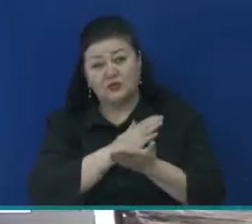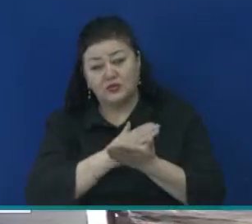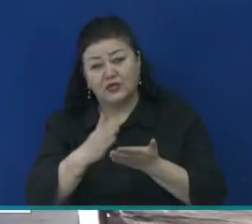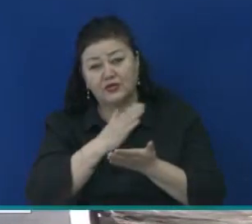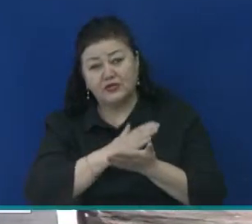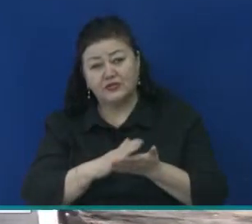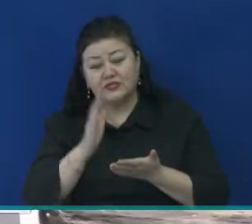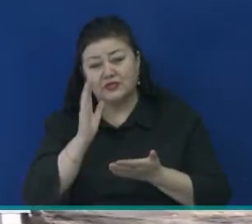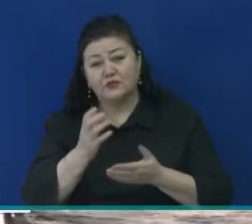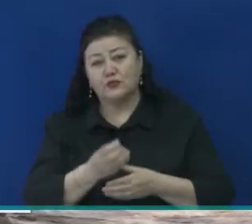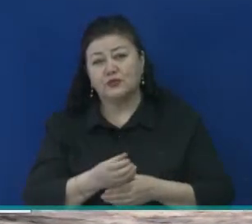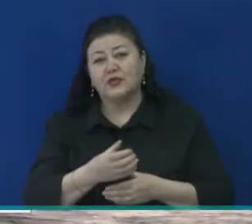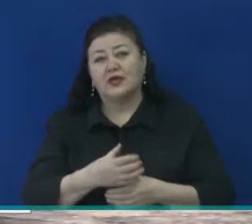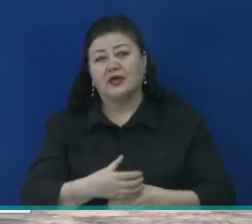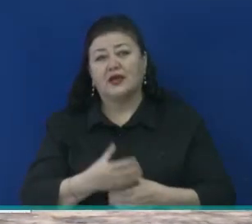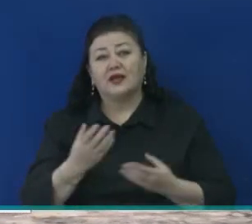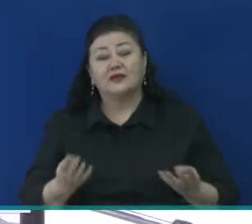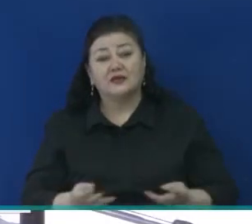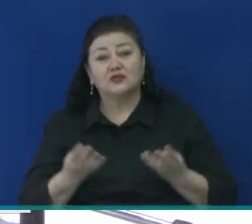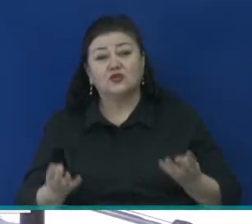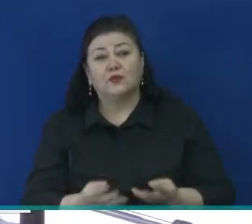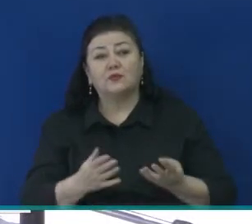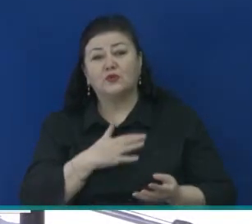Жасыл желектерді ұлғайту арқылы экология жақсарады.